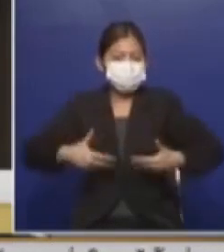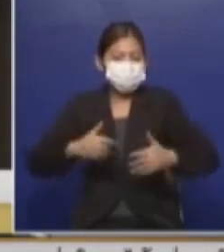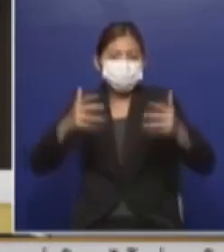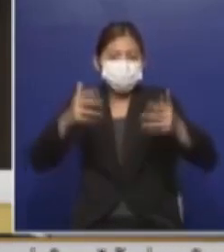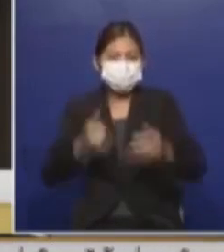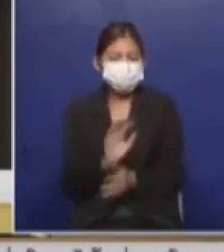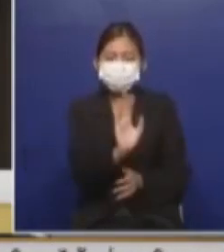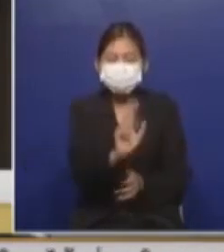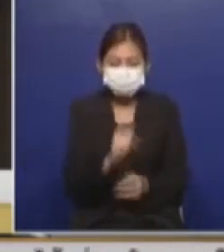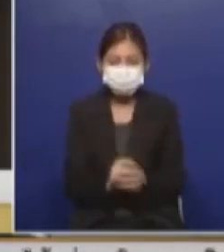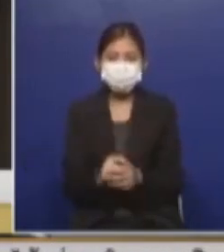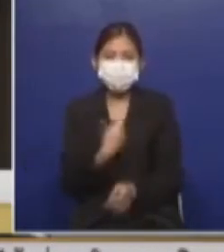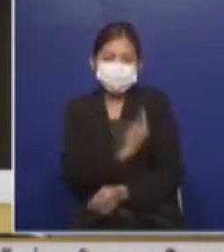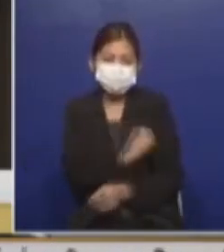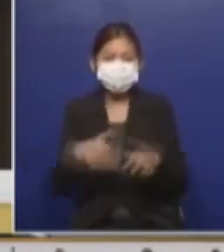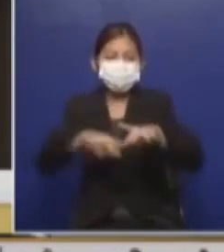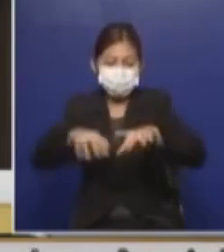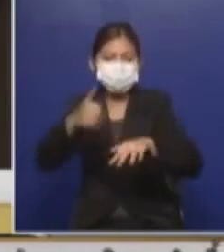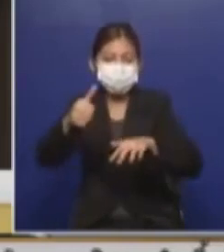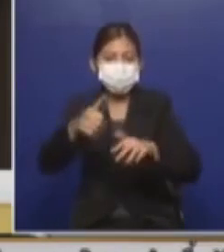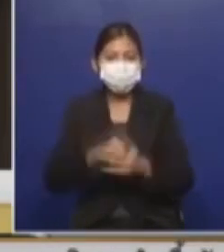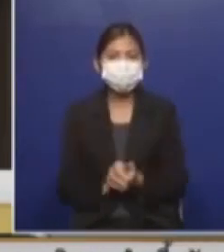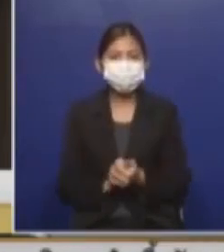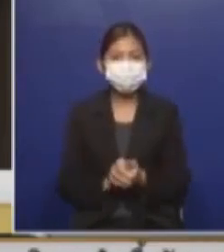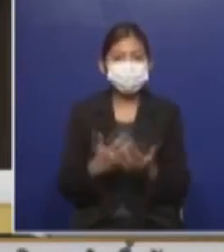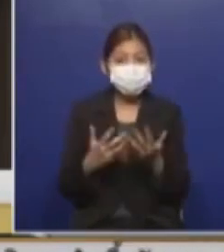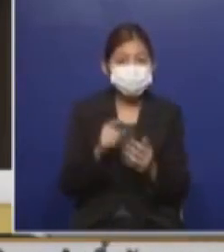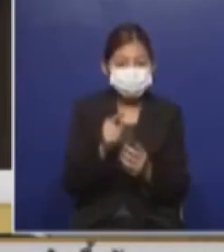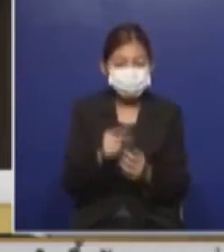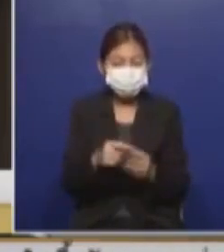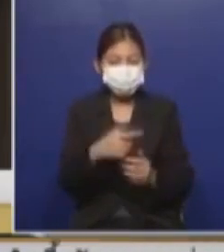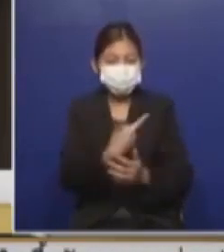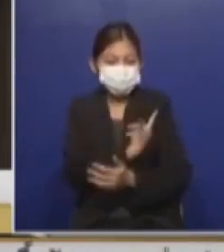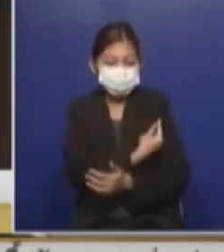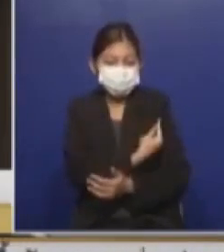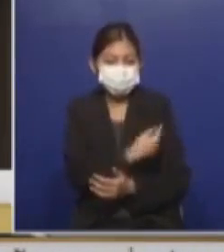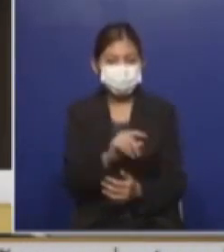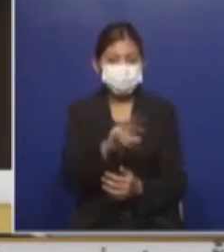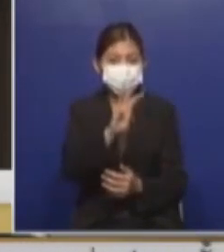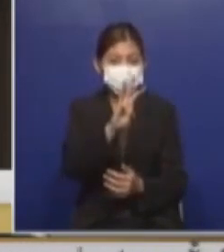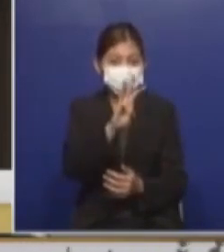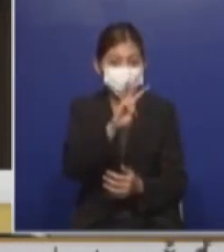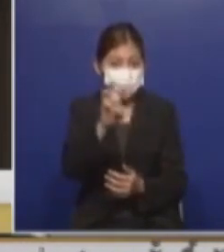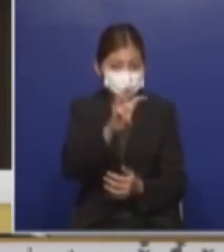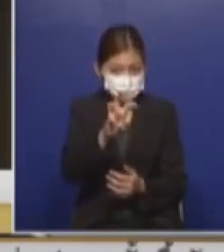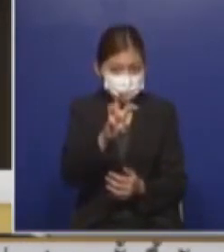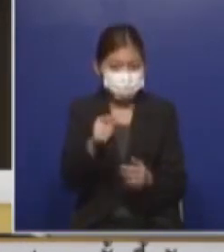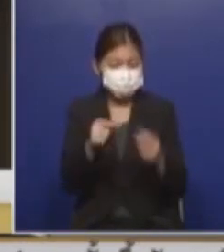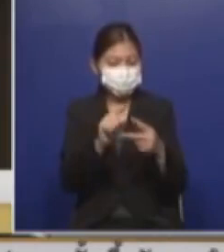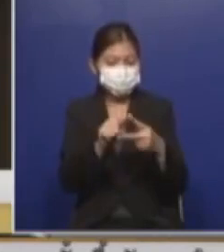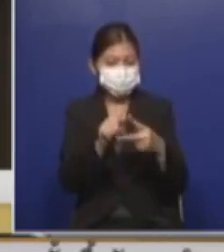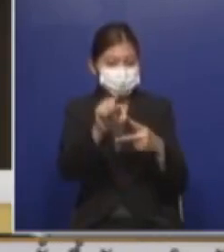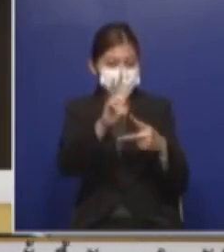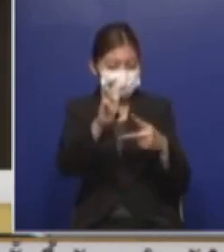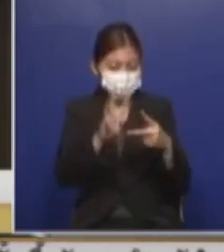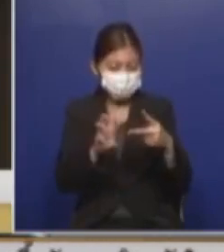ท่านประธานผมคิดว่าไฟเซอร์นี่เข็มละ 10,000 นะเอาเข้าจริงๆนี่เข็มละ600 2เข็ม 1,200 ต่อให้ฉีดให้กับประชาชนทั้